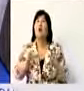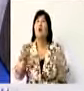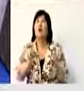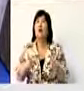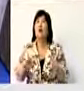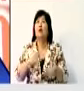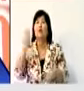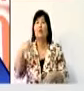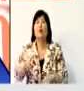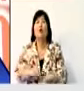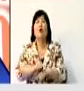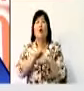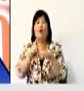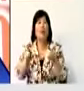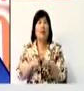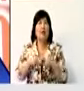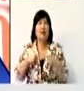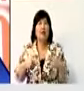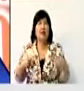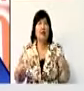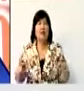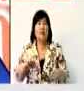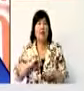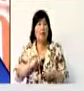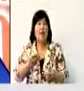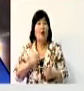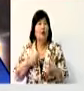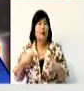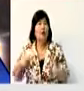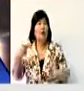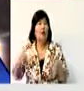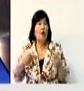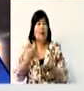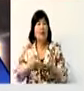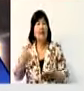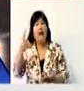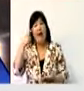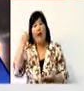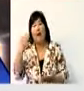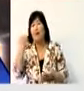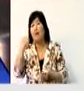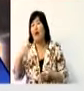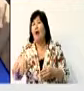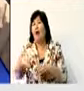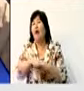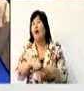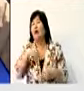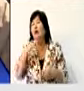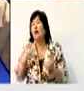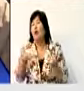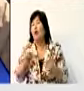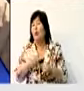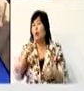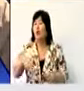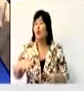Қоқан хандығына шектен тыс алым-салық салдыртпаған. Сондай-ақ түрлі даулы мәселелерді ақылмен шешіп, халықтың қамын жеген. Мұны елім